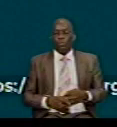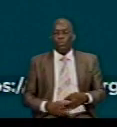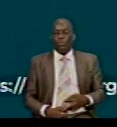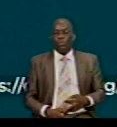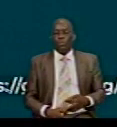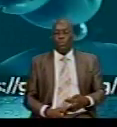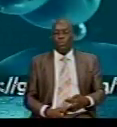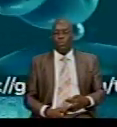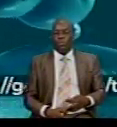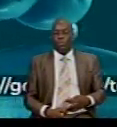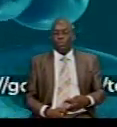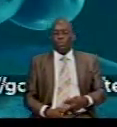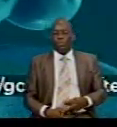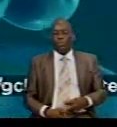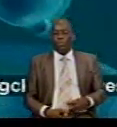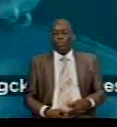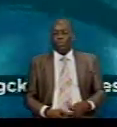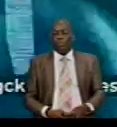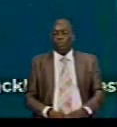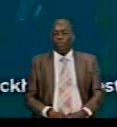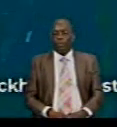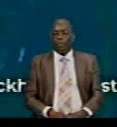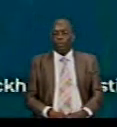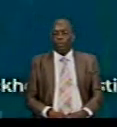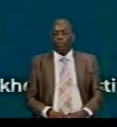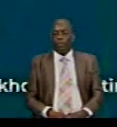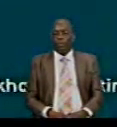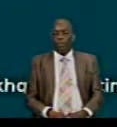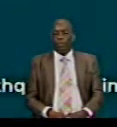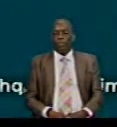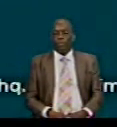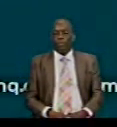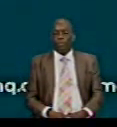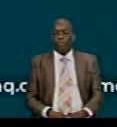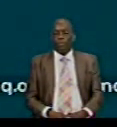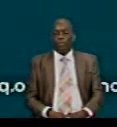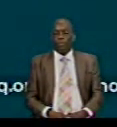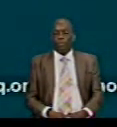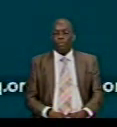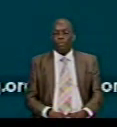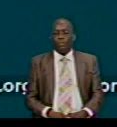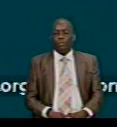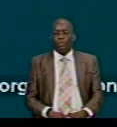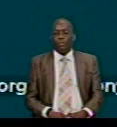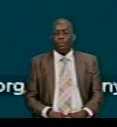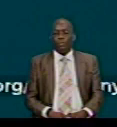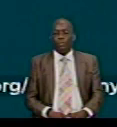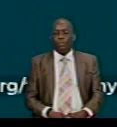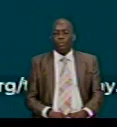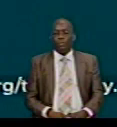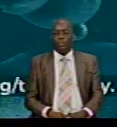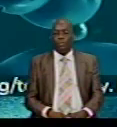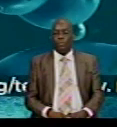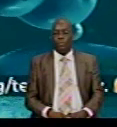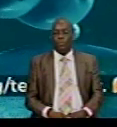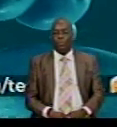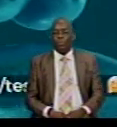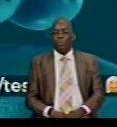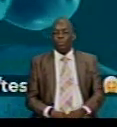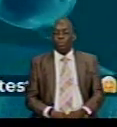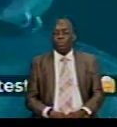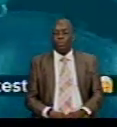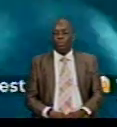au Nigeria. Il dit: je suis venu à la croisade avec une déformité au niveau de ma langue